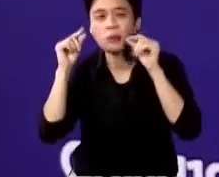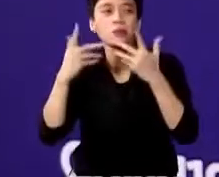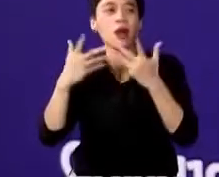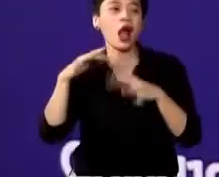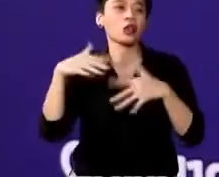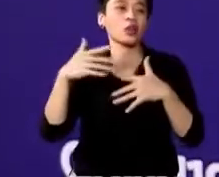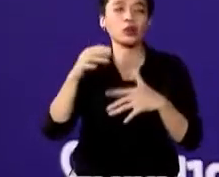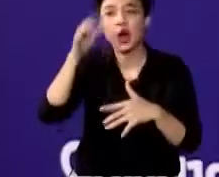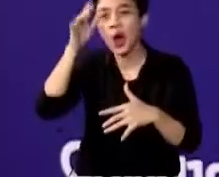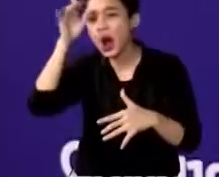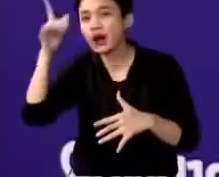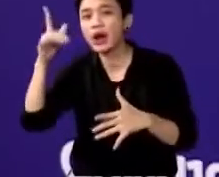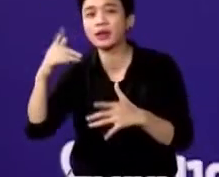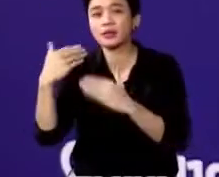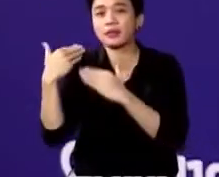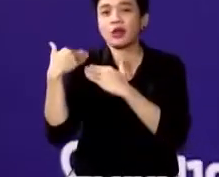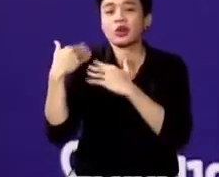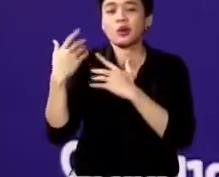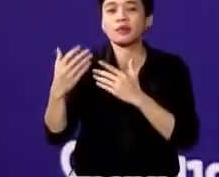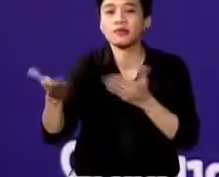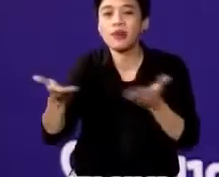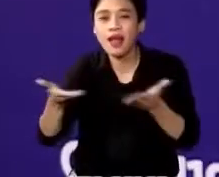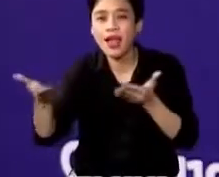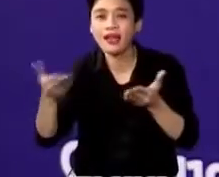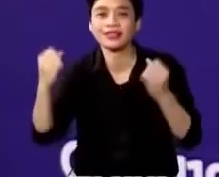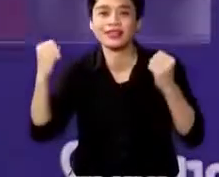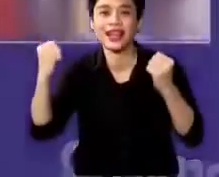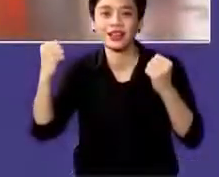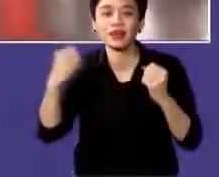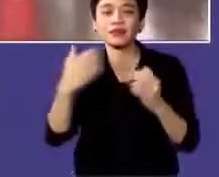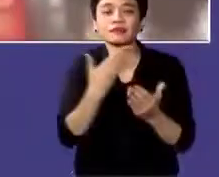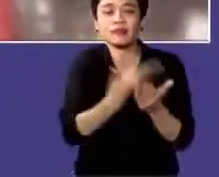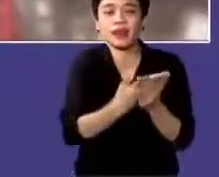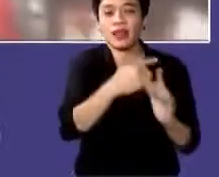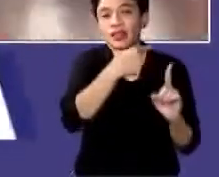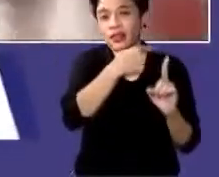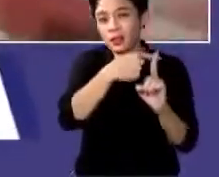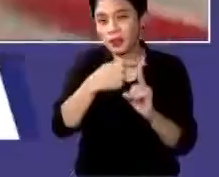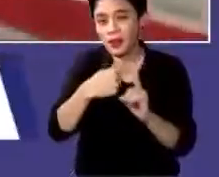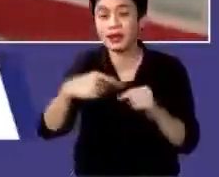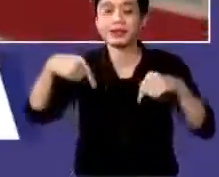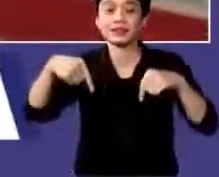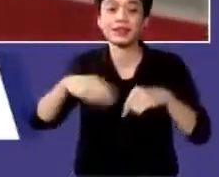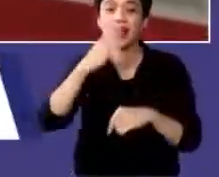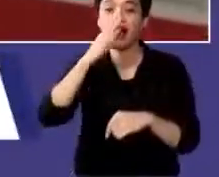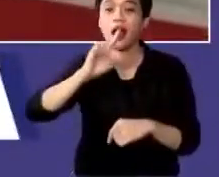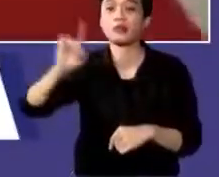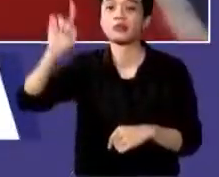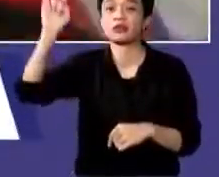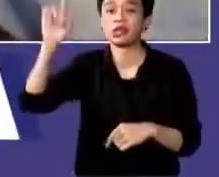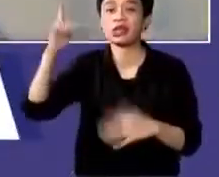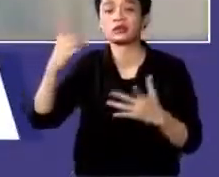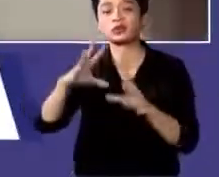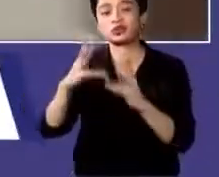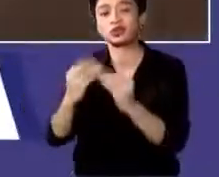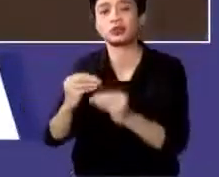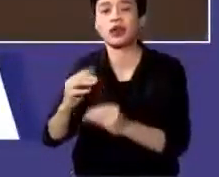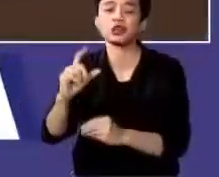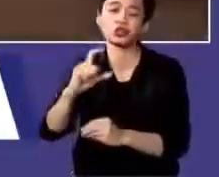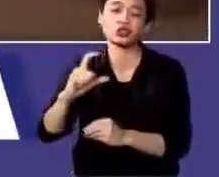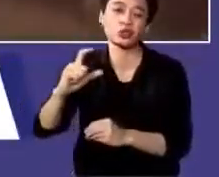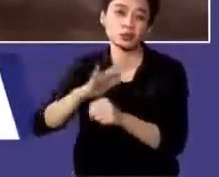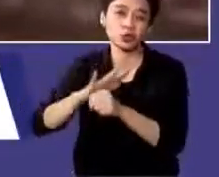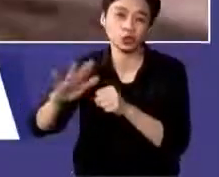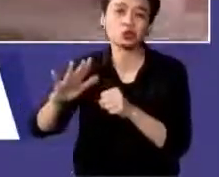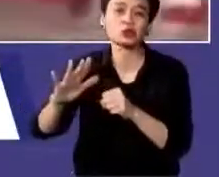kesehatan lainnya ee terus kita ajukan seai proporsinya dan saat ini Alhamdulillah masih e tercukupi jadi memang